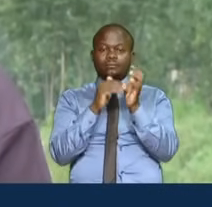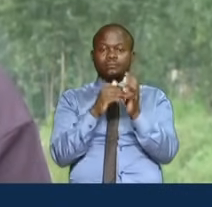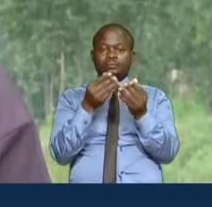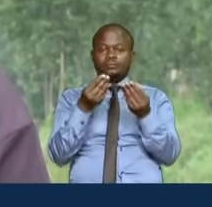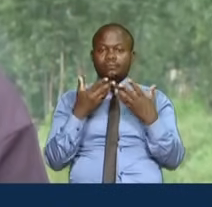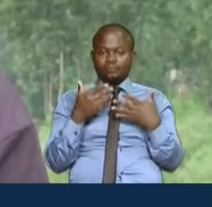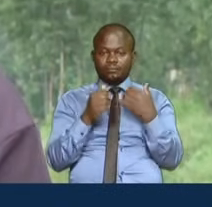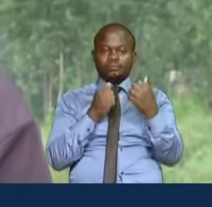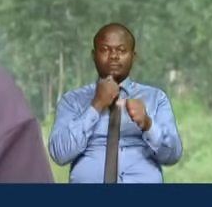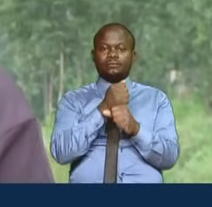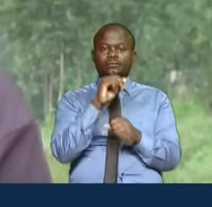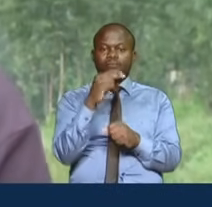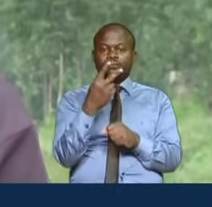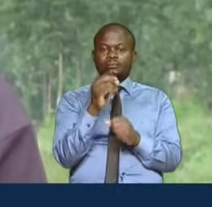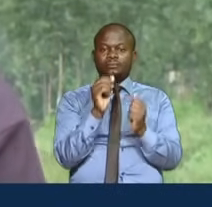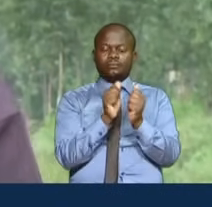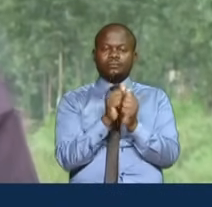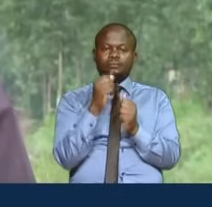bawuduhaye